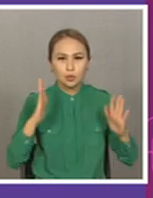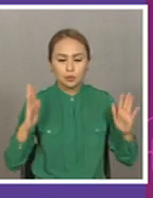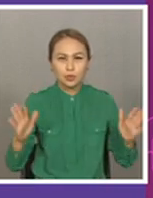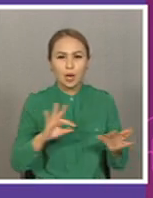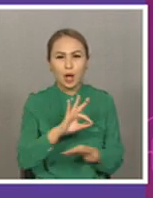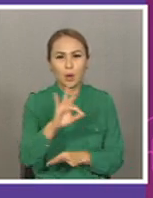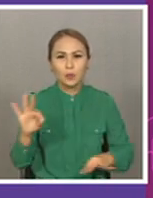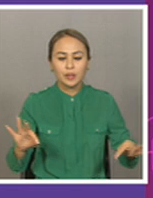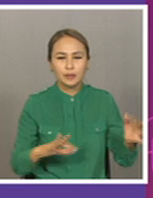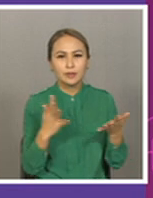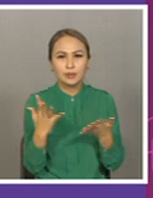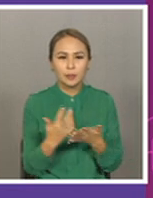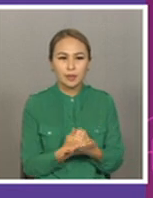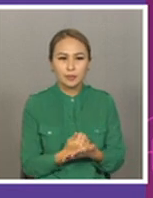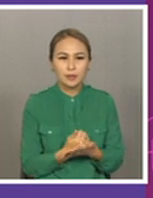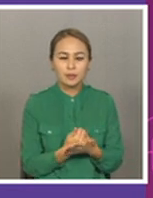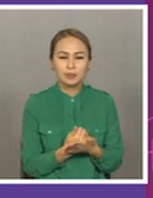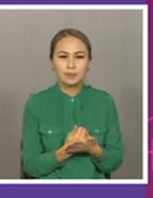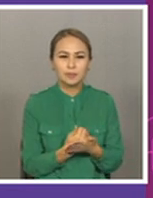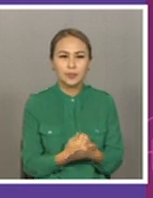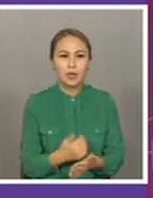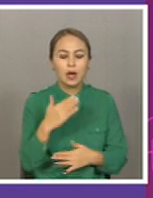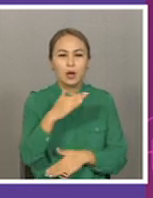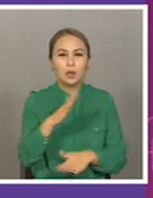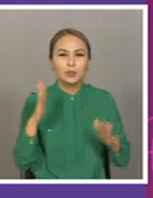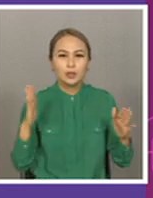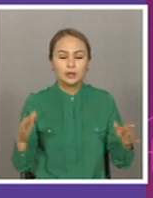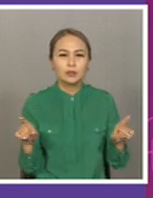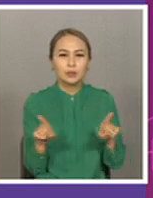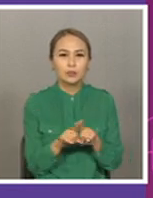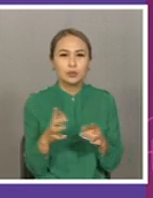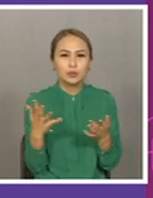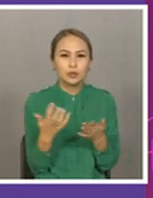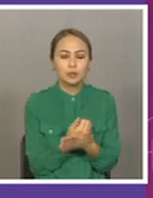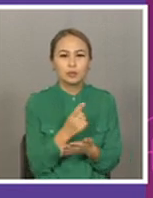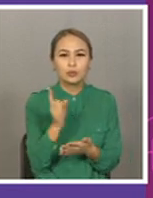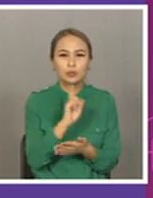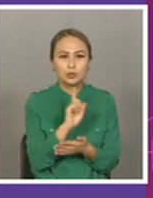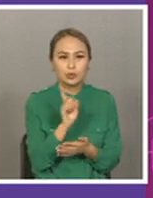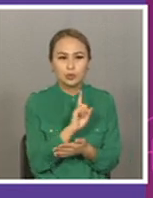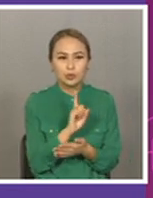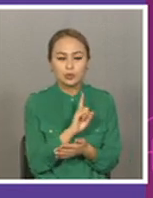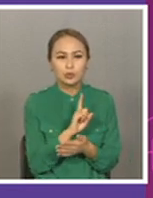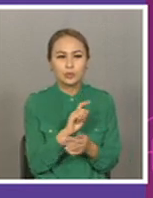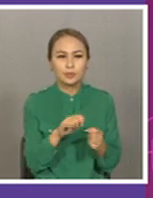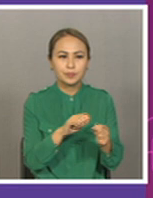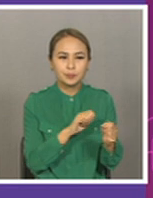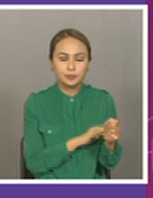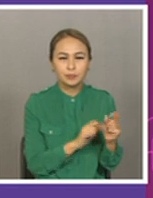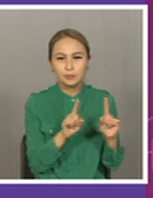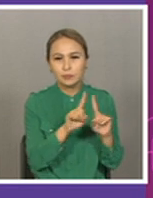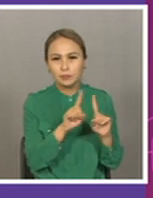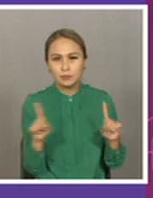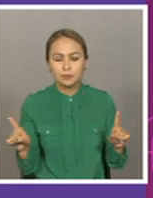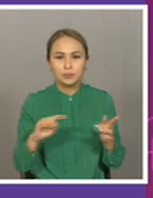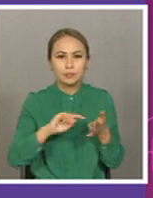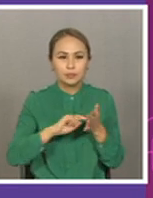ауданын табамыз. Тік төрт бұрыштың ауданын табу үшін ұзындығы мен енін көбейтеміз.